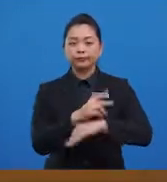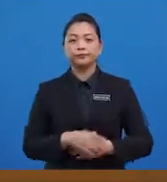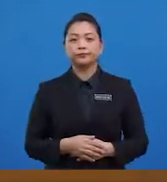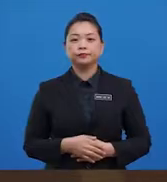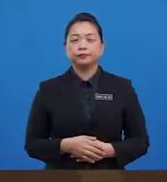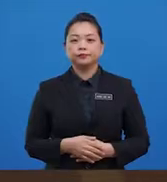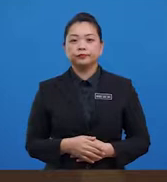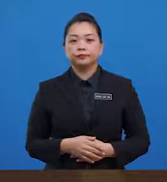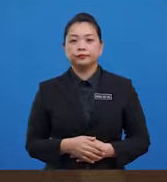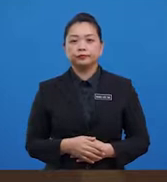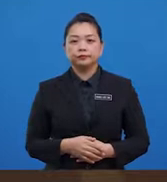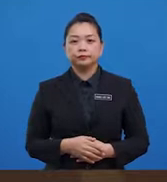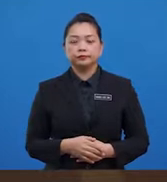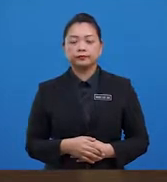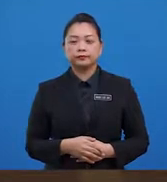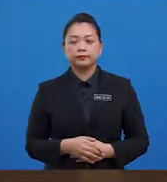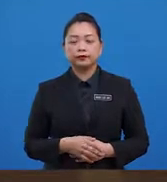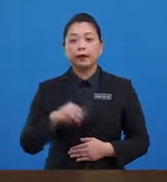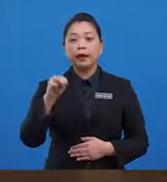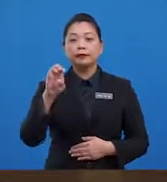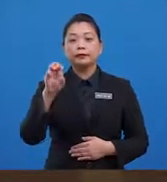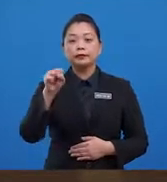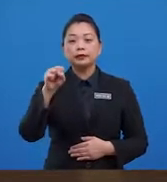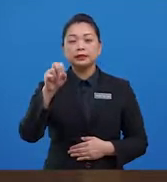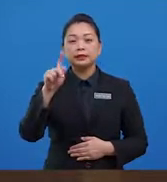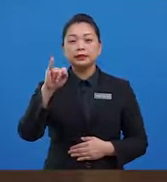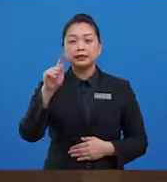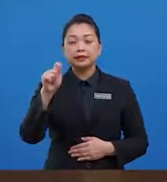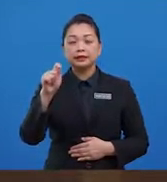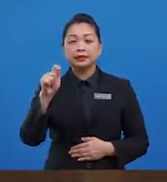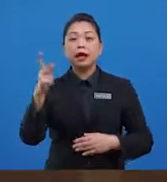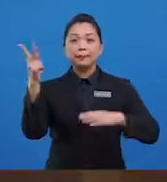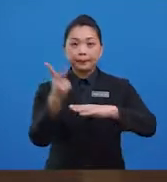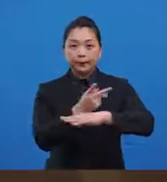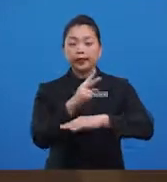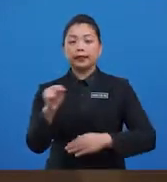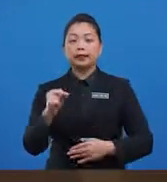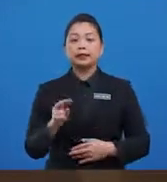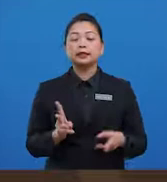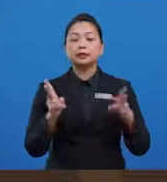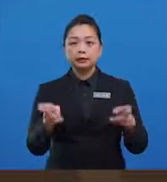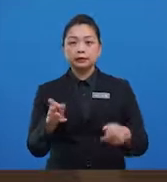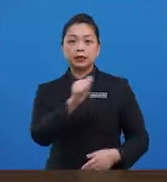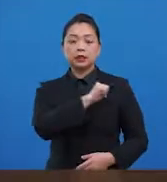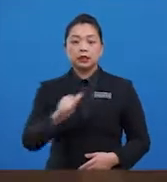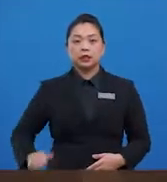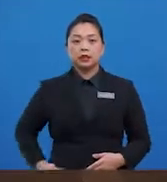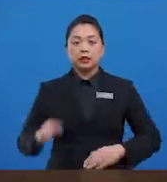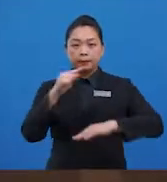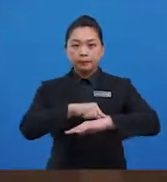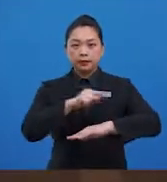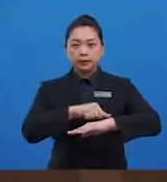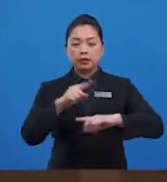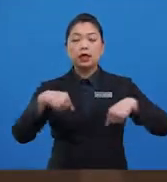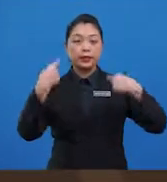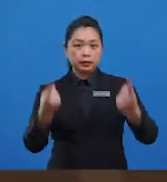Murid-murid, meskit berfungsi sebagai pakaian rasmi yang di-Pertuan Agong ketika menghadiri